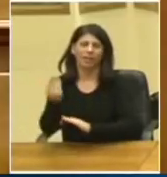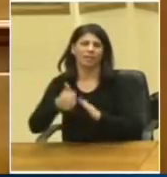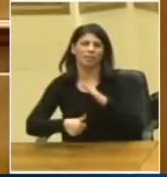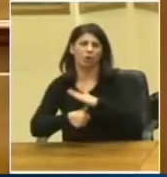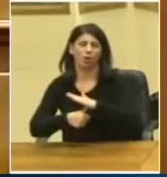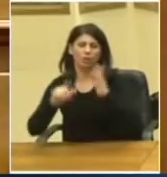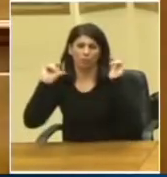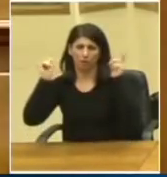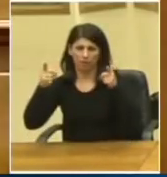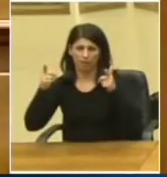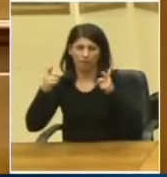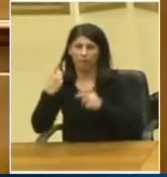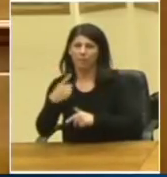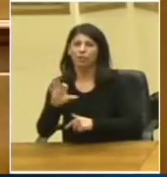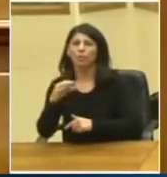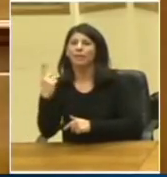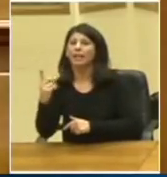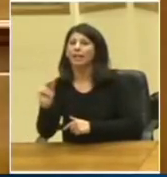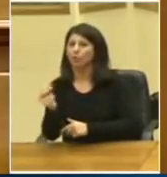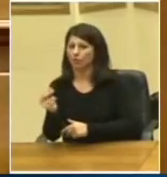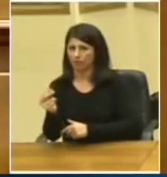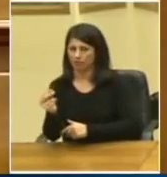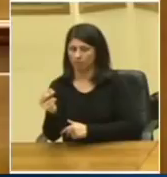Δημοκρατίας με 151 βουλευτές.